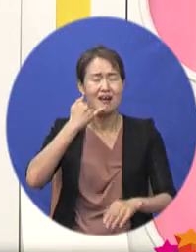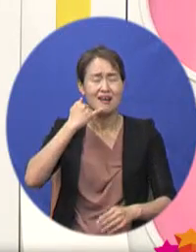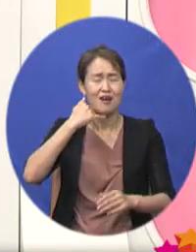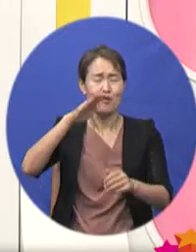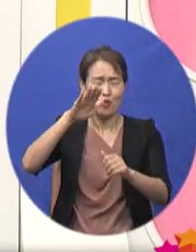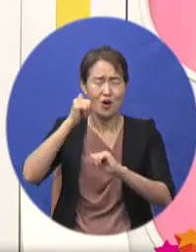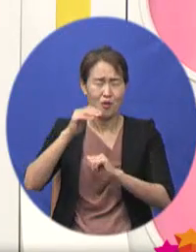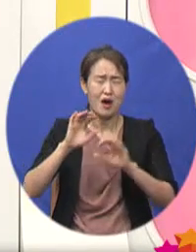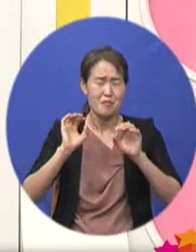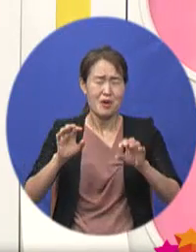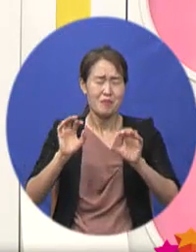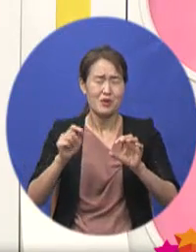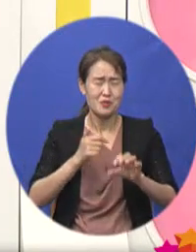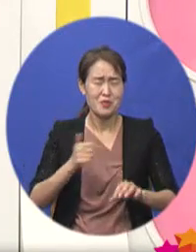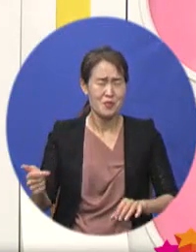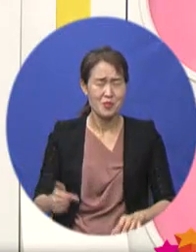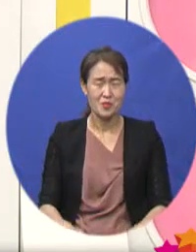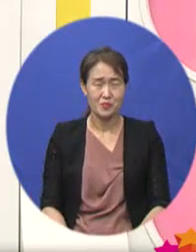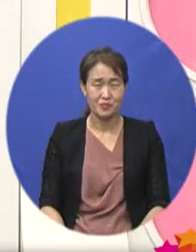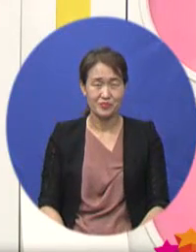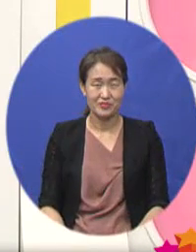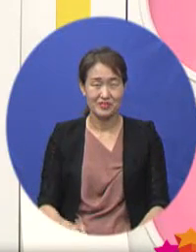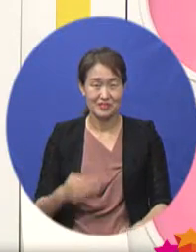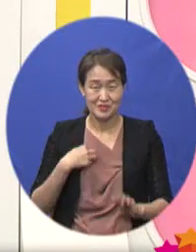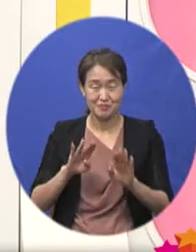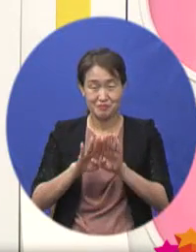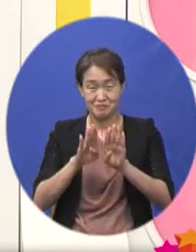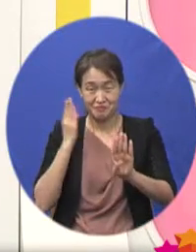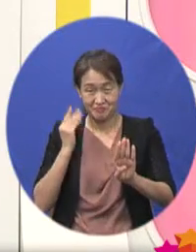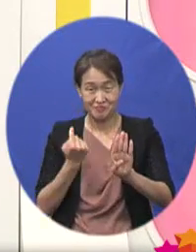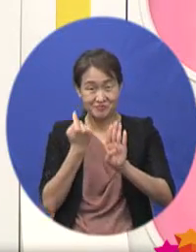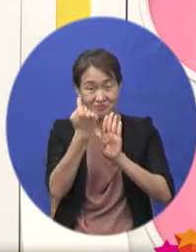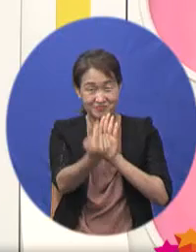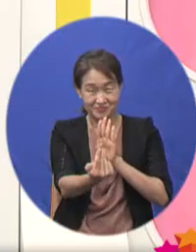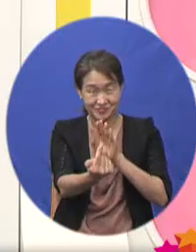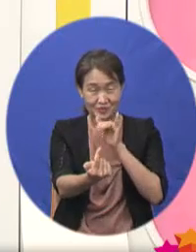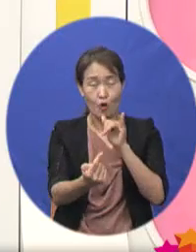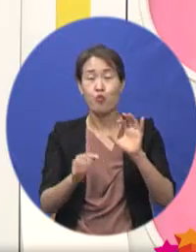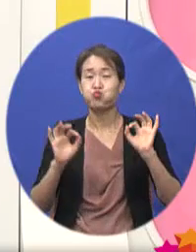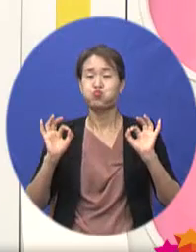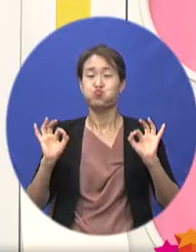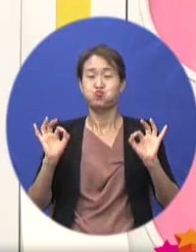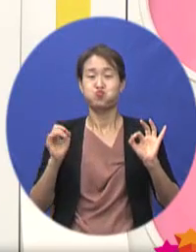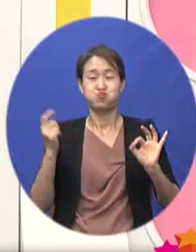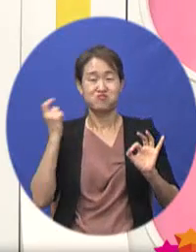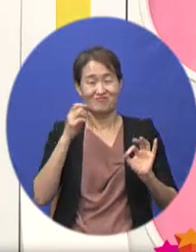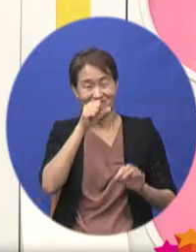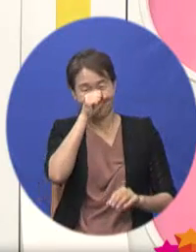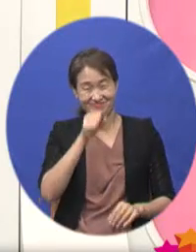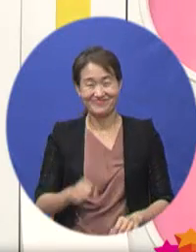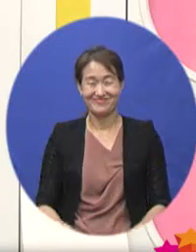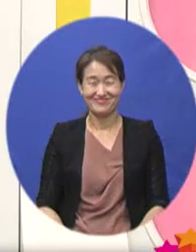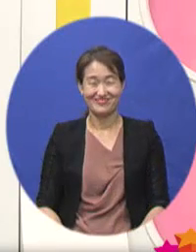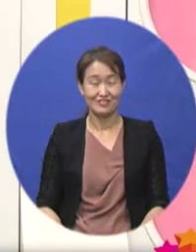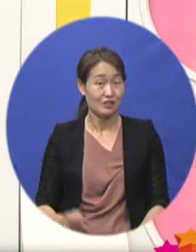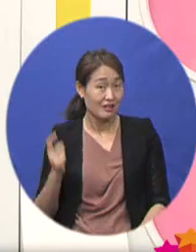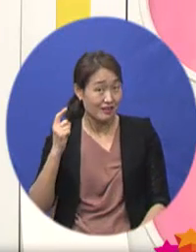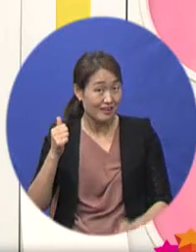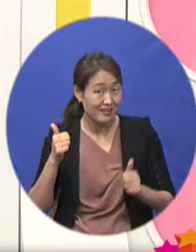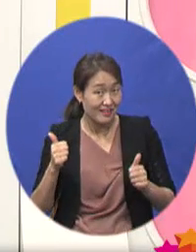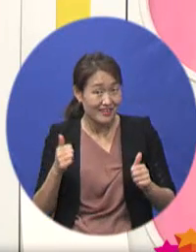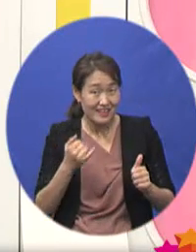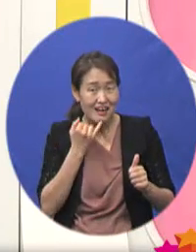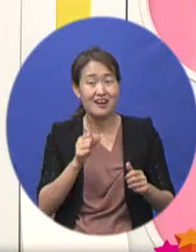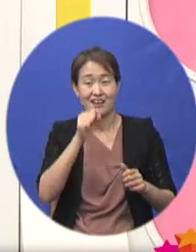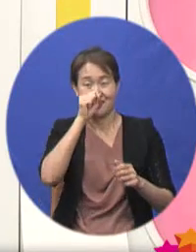나오세요. 너무 울리시니까. 네. 지금 네. 밖으로 나왔어요. 됐습니다. 아유, 이제 나오셨으니까 됐습니다. 소리가 좋게 들립니다. 네. 잘 들려요? 예, 예,